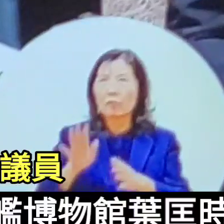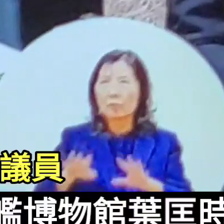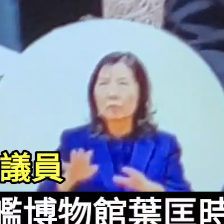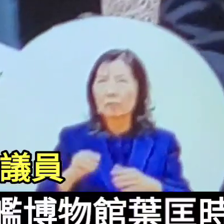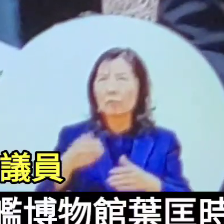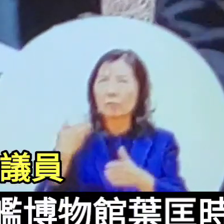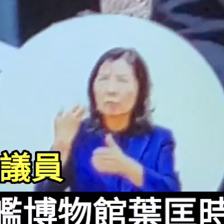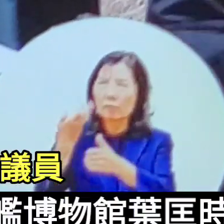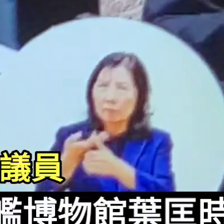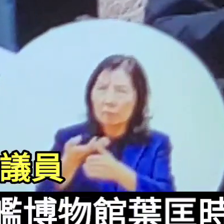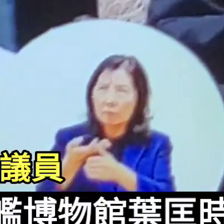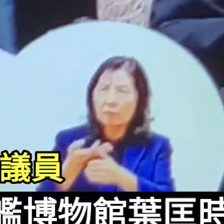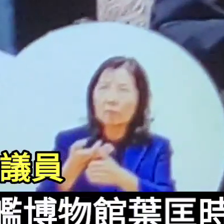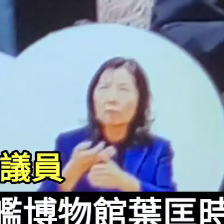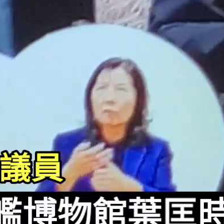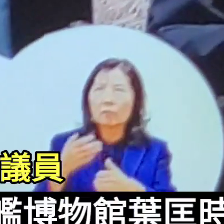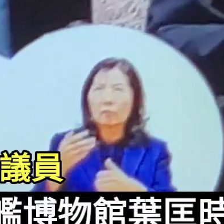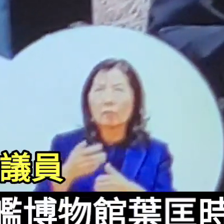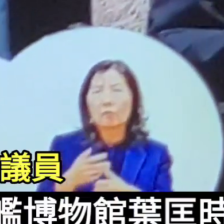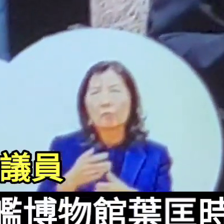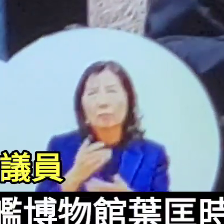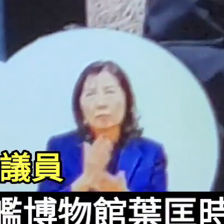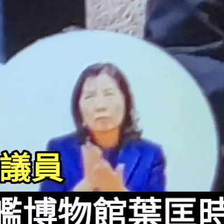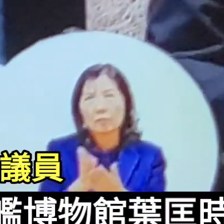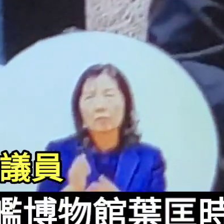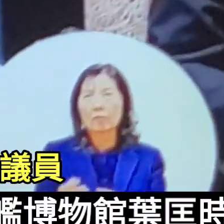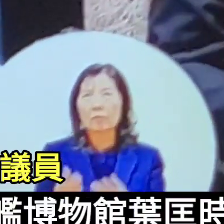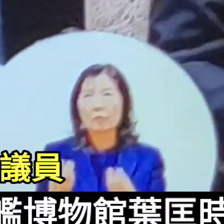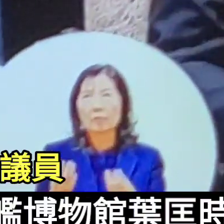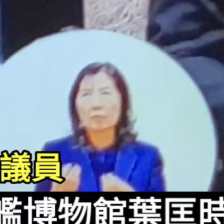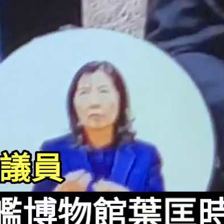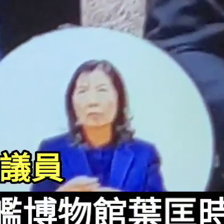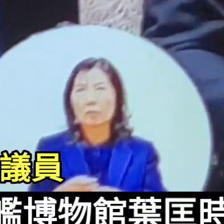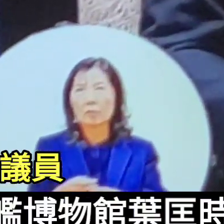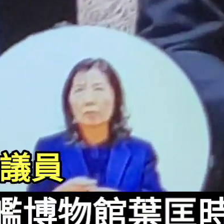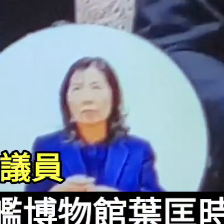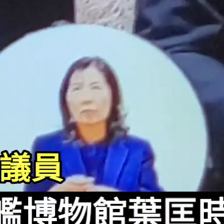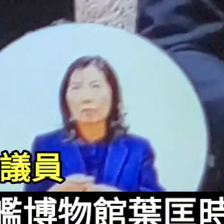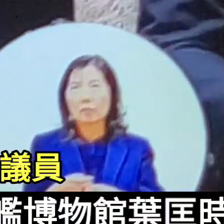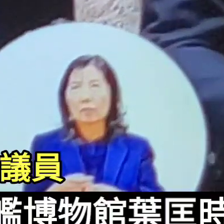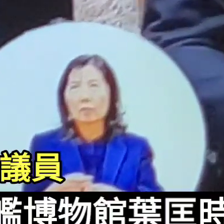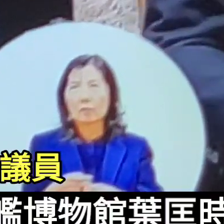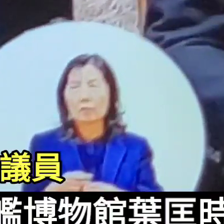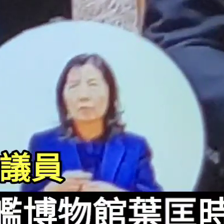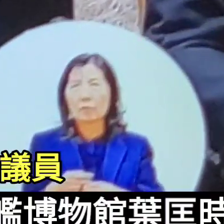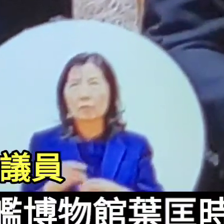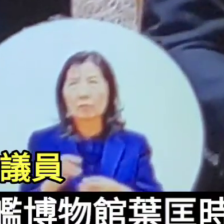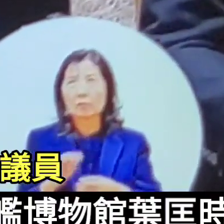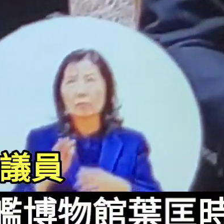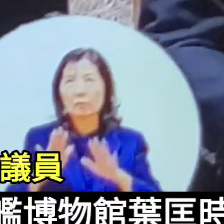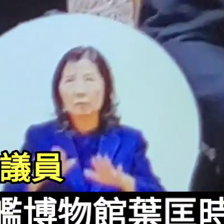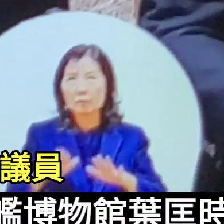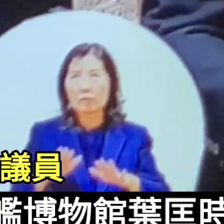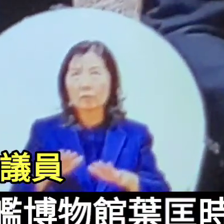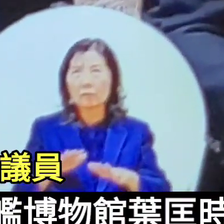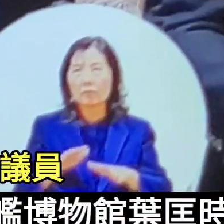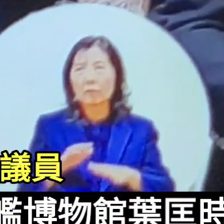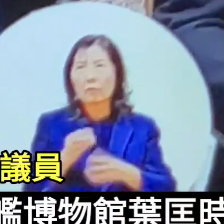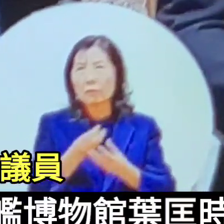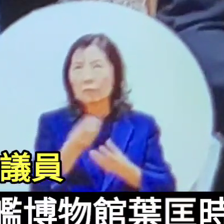许做靶舰，好，然后做了后续的一些处理。可是目前其实还都有一